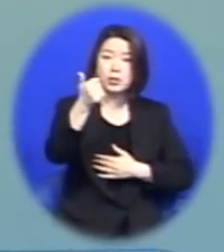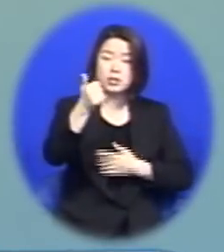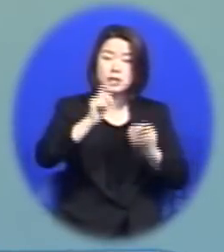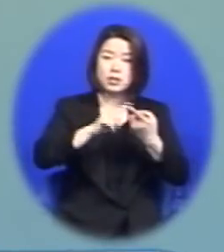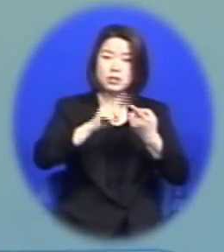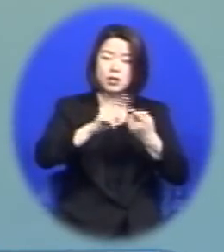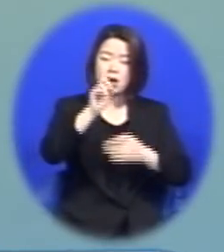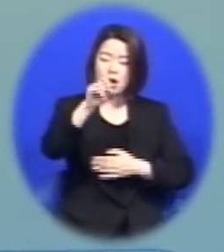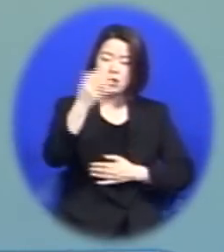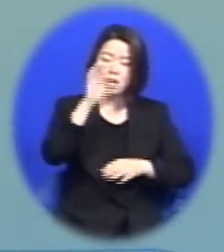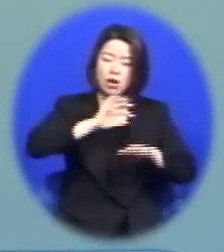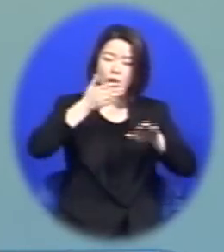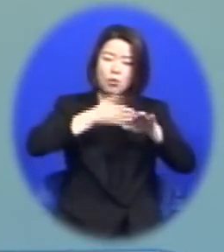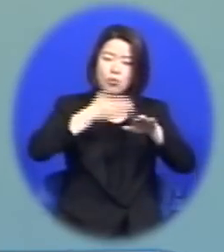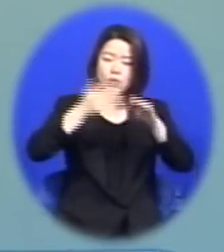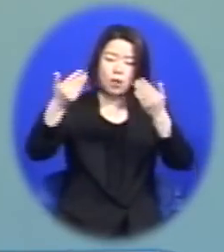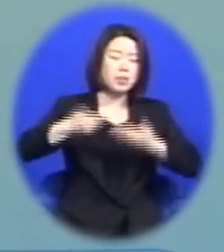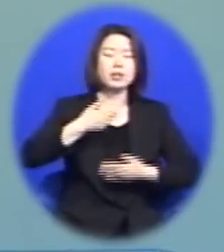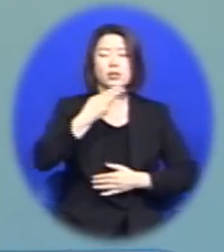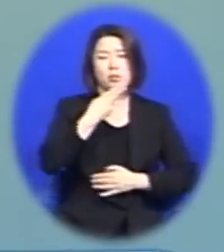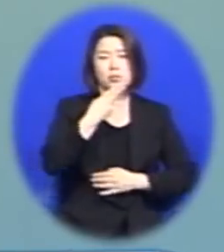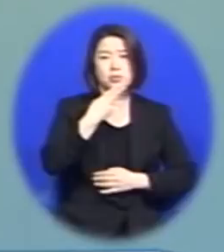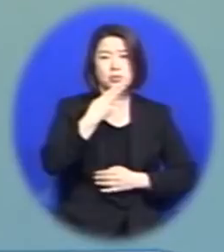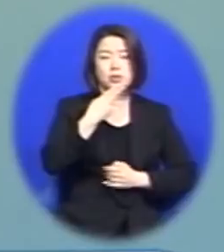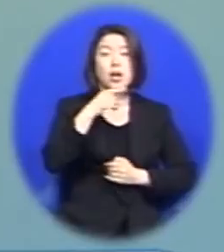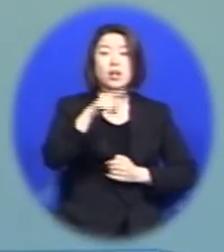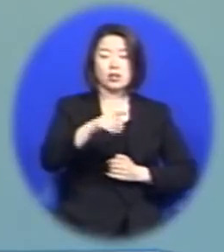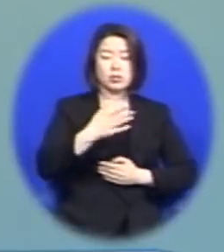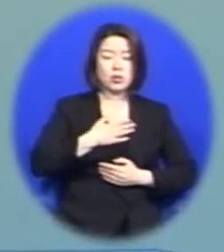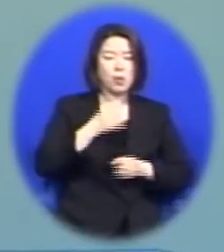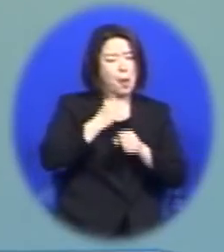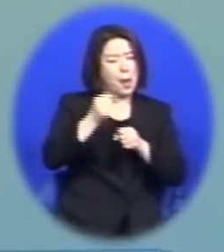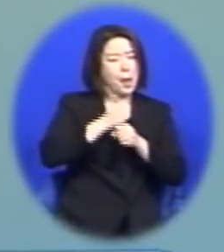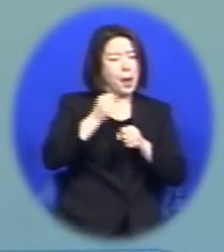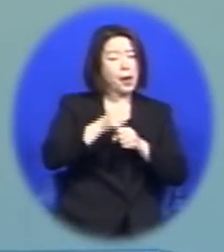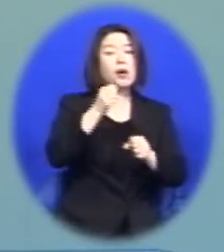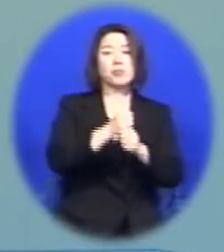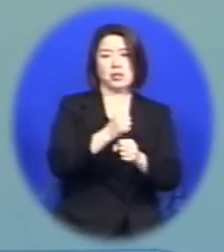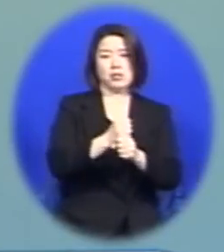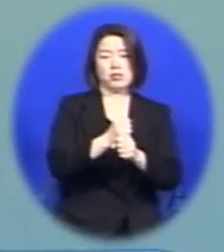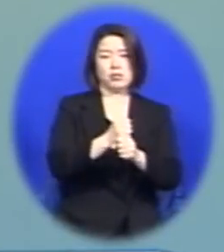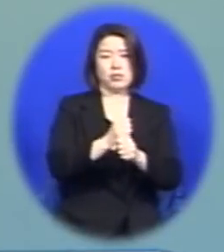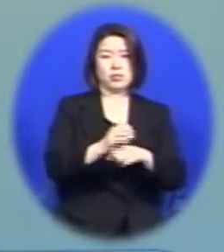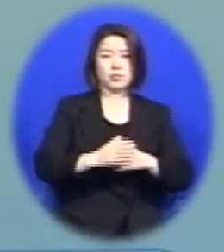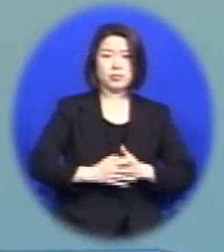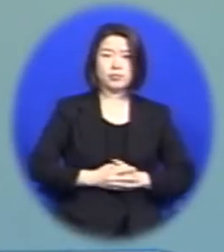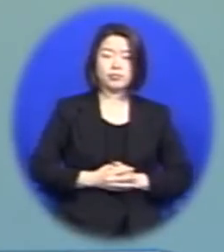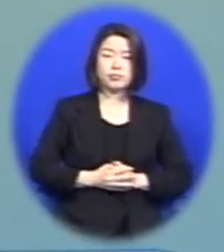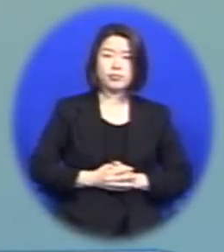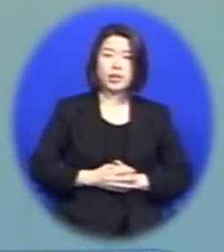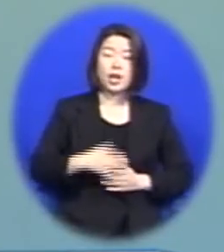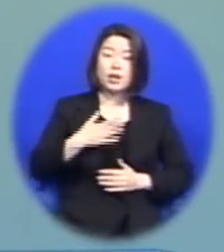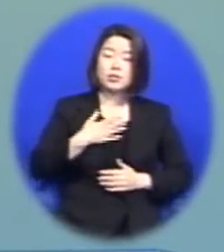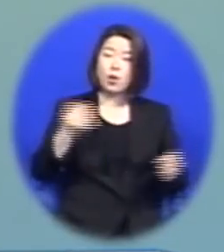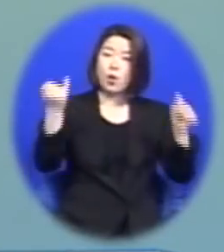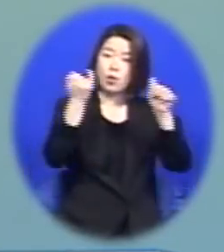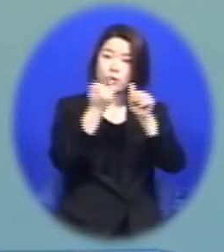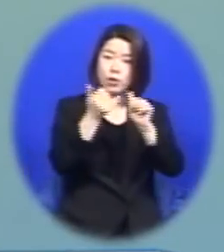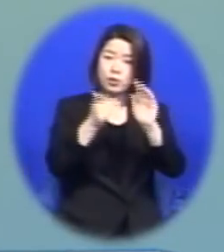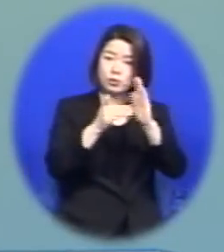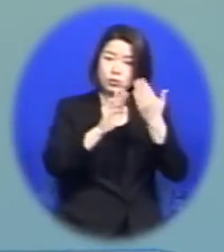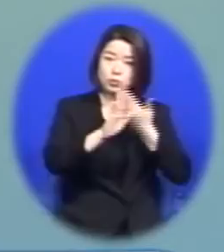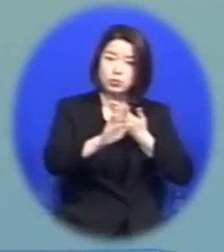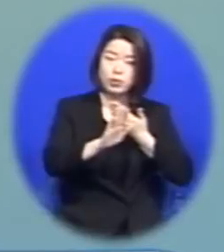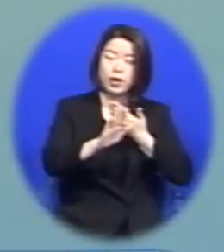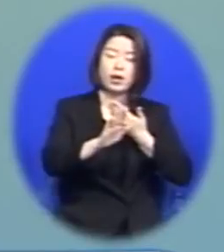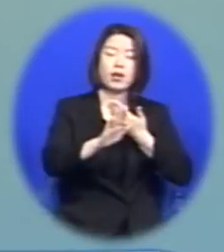없었어요 큰절을 너무나 당황스럽게 만들었어 저는 결혼하고 난 다음에